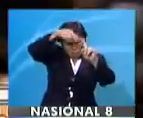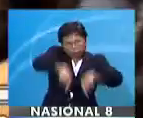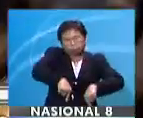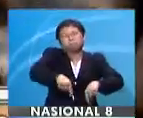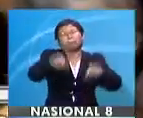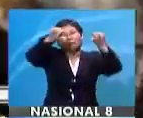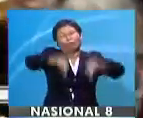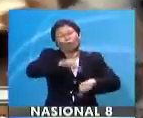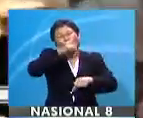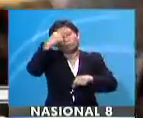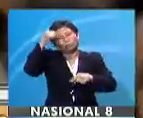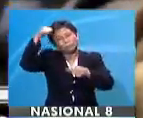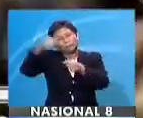mengingati Allah